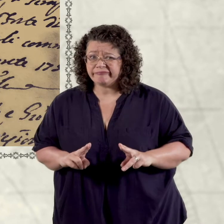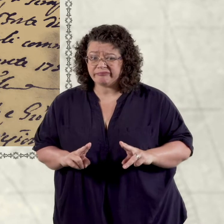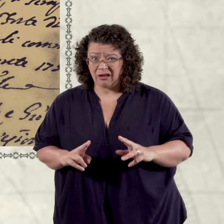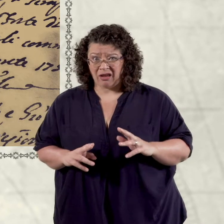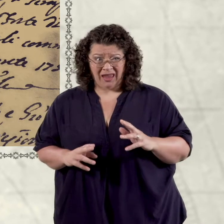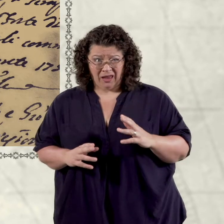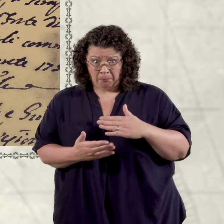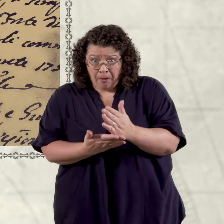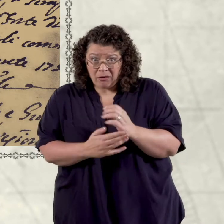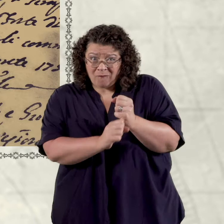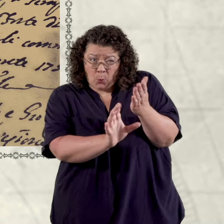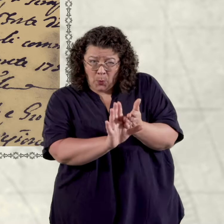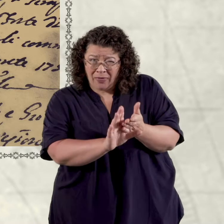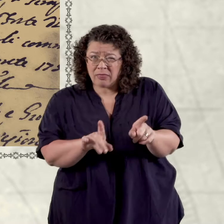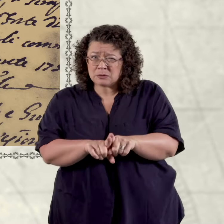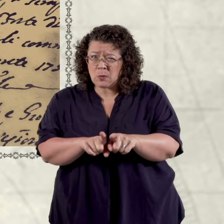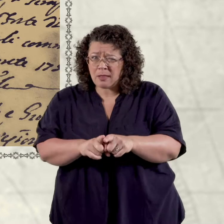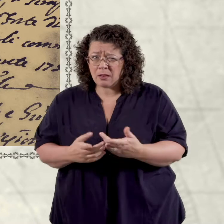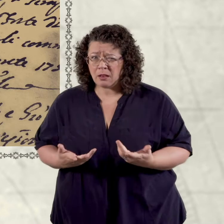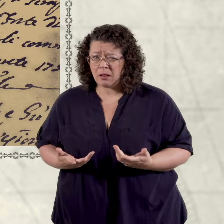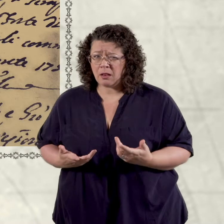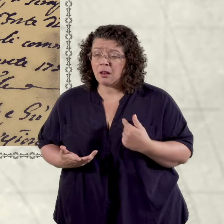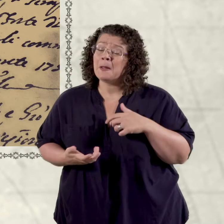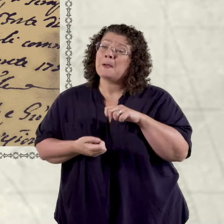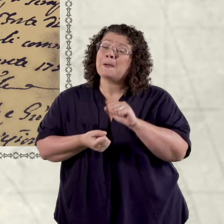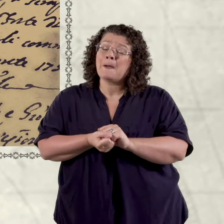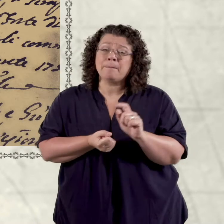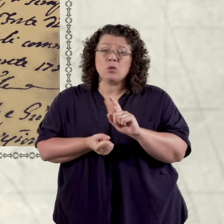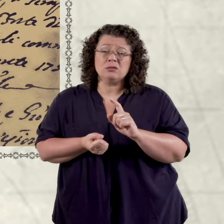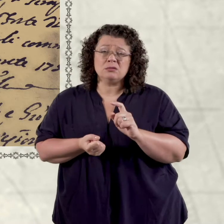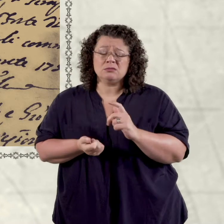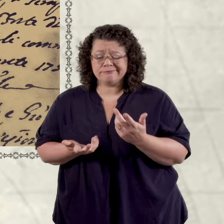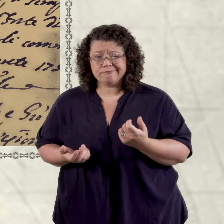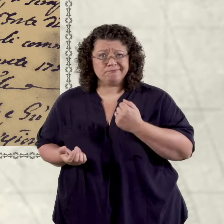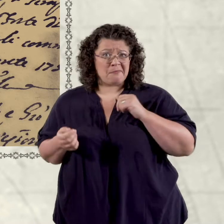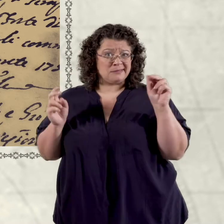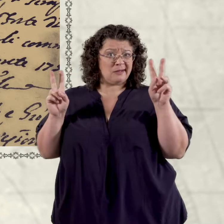Nes i golli tir. Hyd yn oed tamaid o Wynedd yn y fargen.